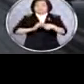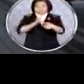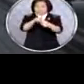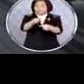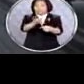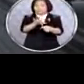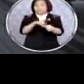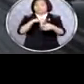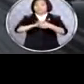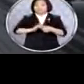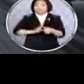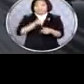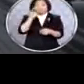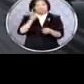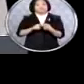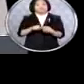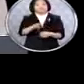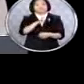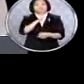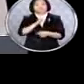应该是目前最适当的。